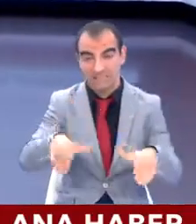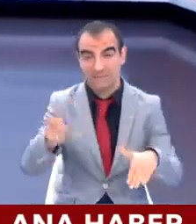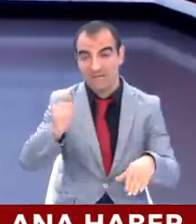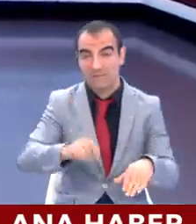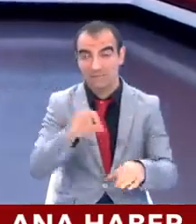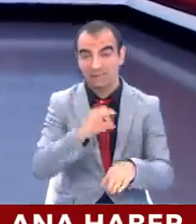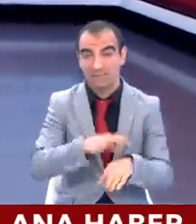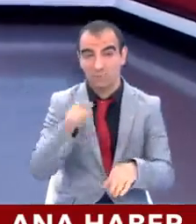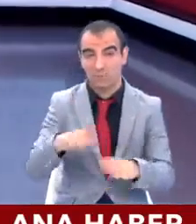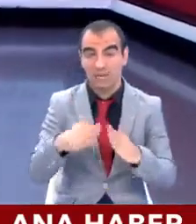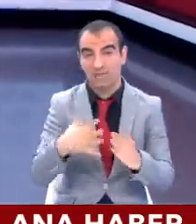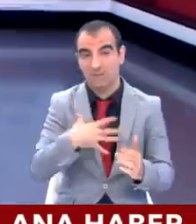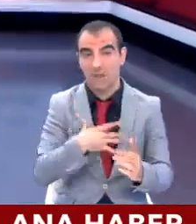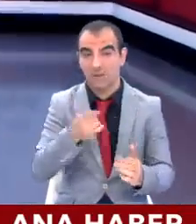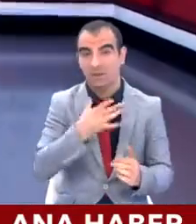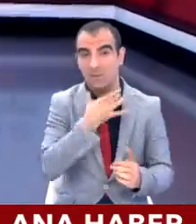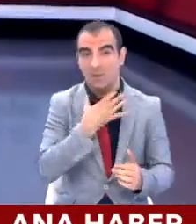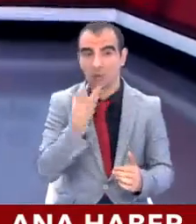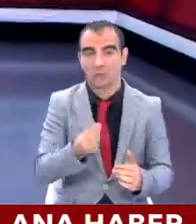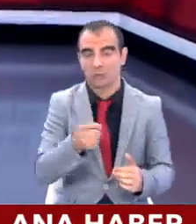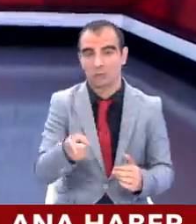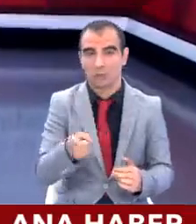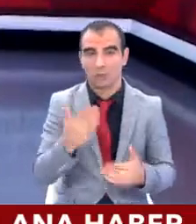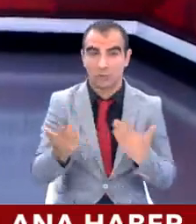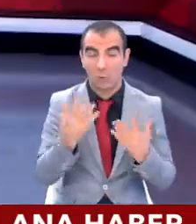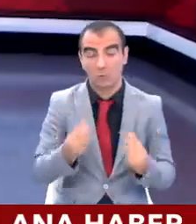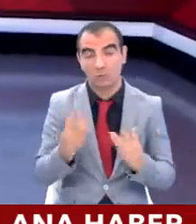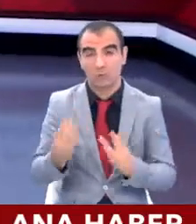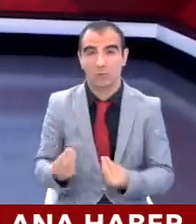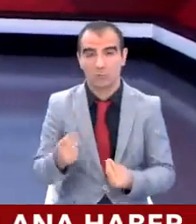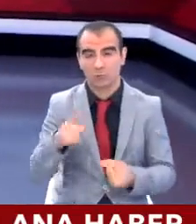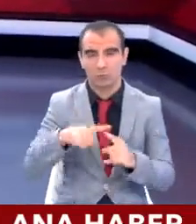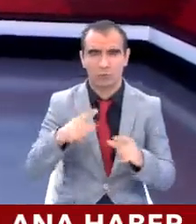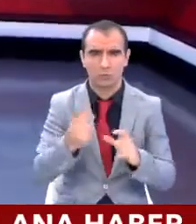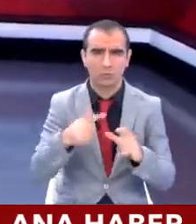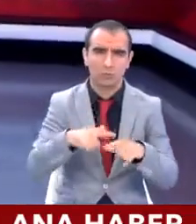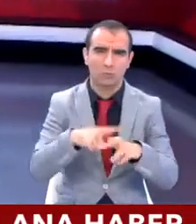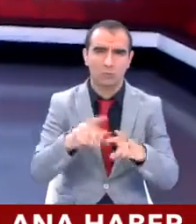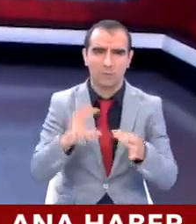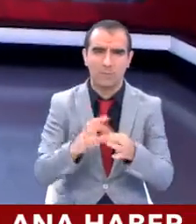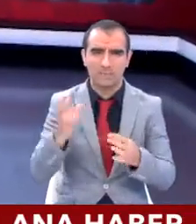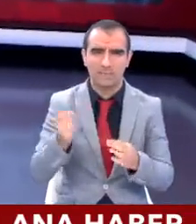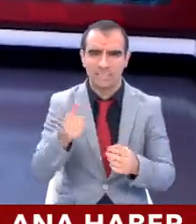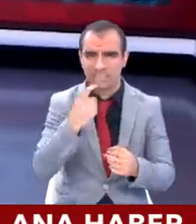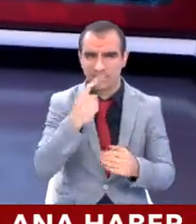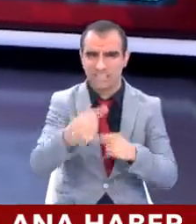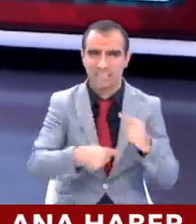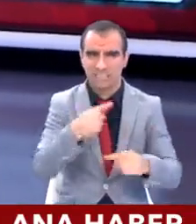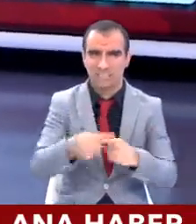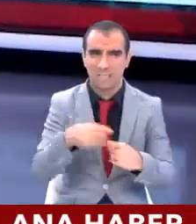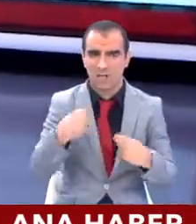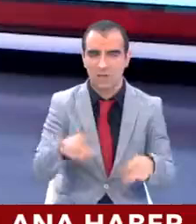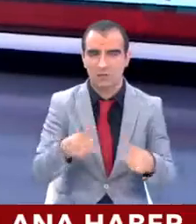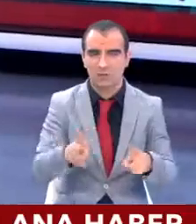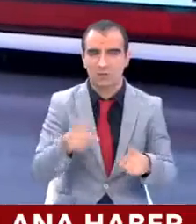yaptığınız zaman burada da ev sahibi bir kez mağduriyette oluyor Ne olursa olsun tüfeği baz alın ya tüfeği üstüne dediğim yıllık TÜFE TÜİK